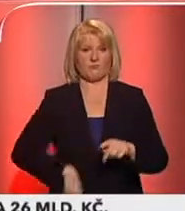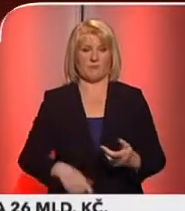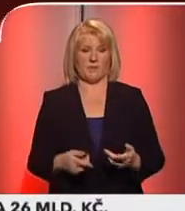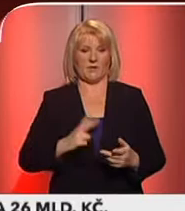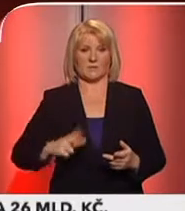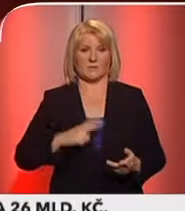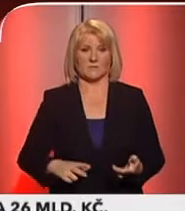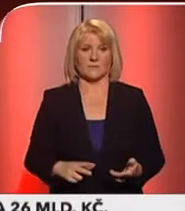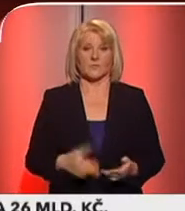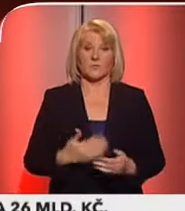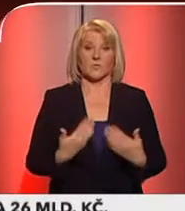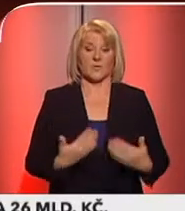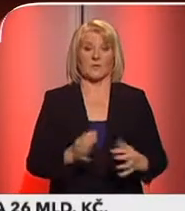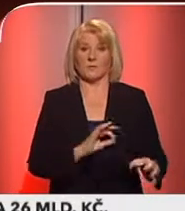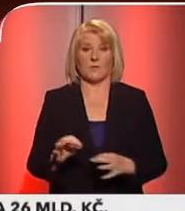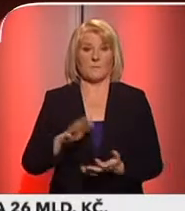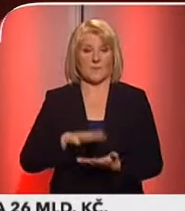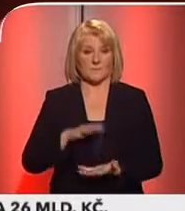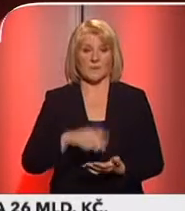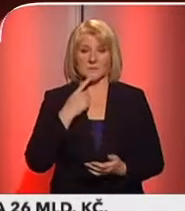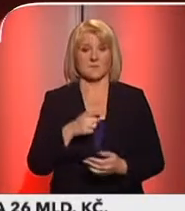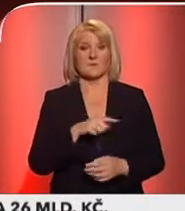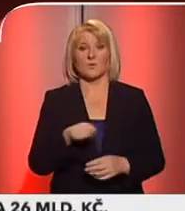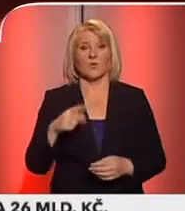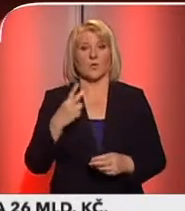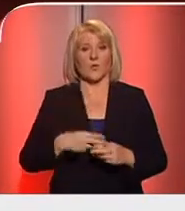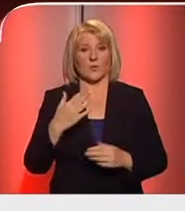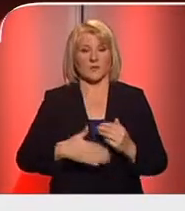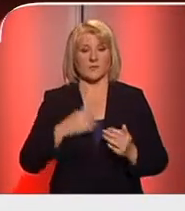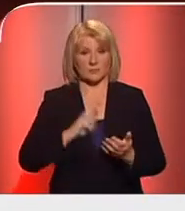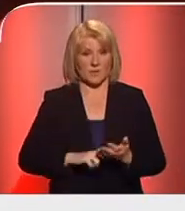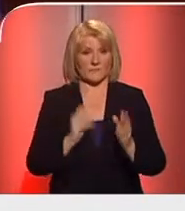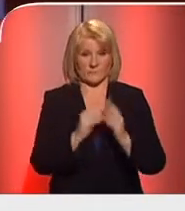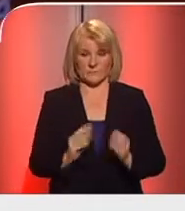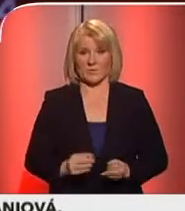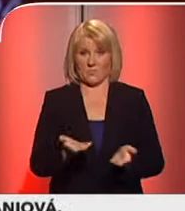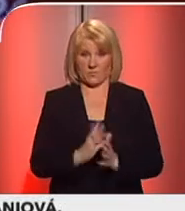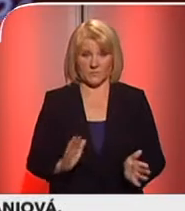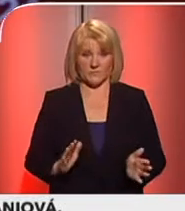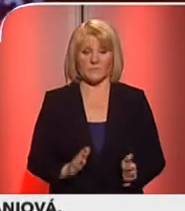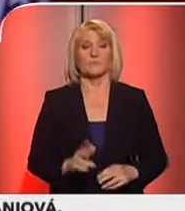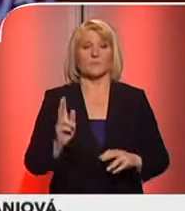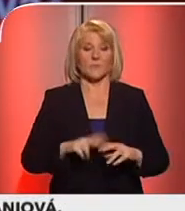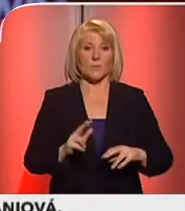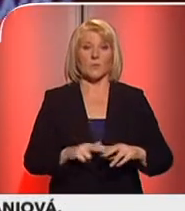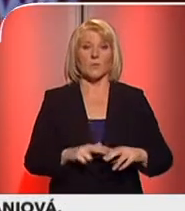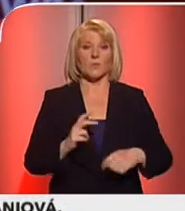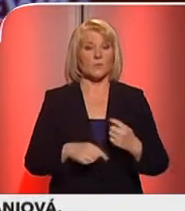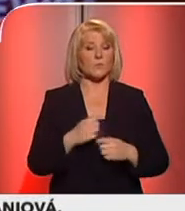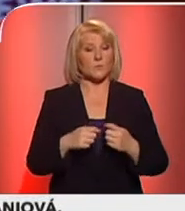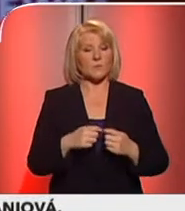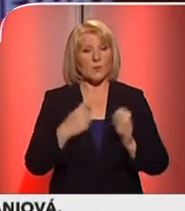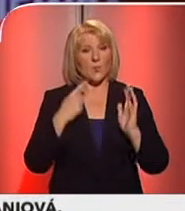my připravujeme teď materiál, který chceme do konce června dát dohromady a kdybychom chtěli představit